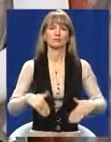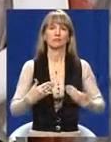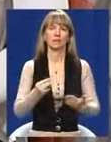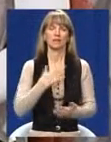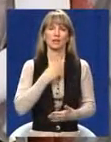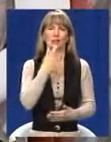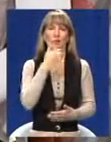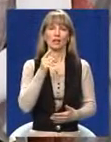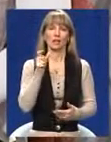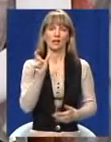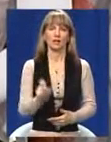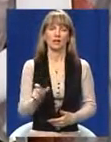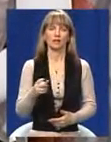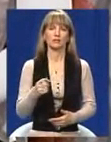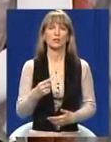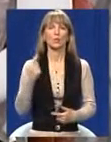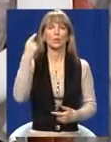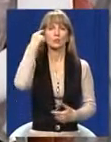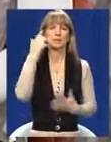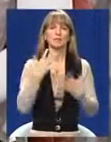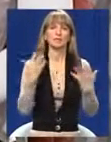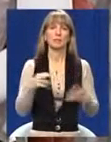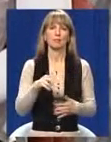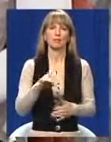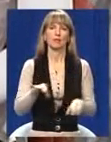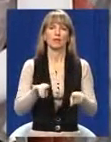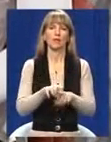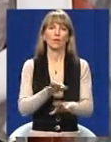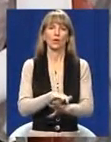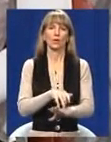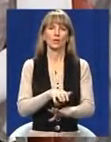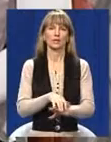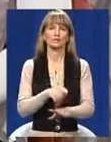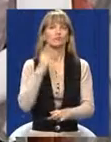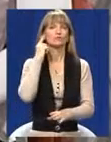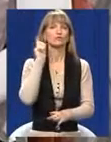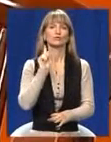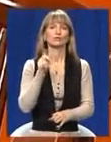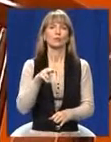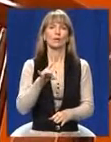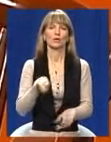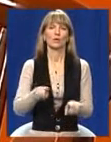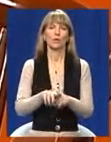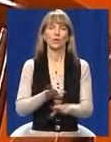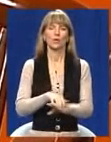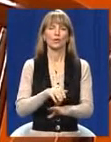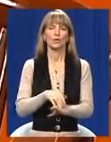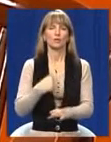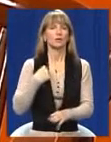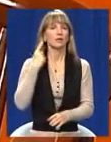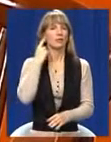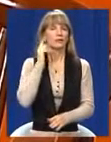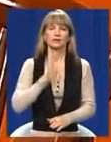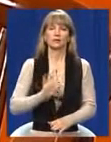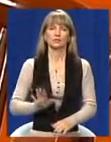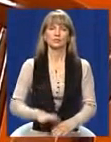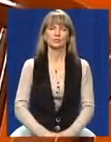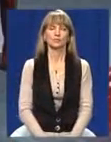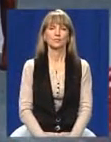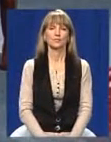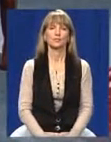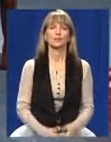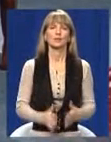телеглядачам дізнатися більше про такого котика, як Чаузі. Ти щось чула про такого котика? Ну, ні, ні. Ну,